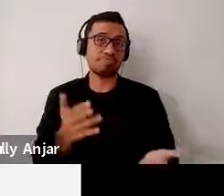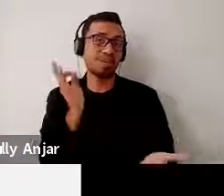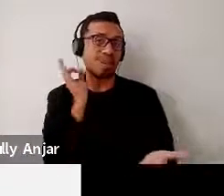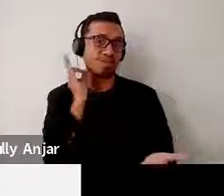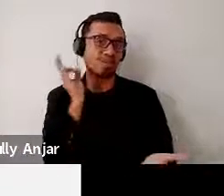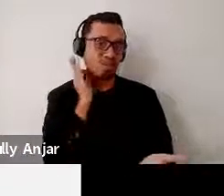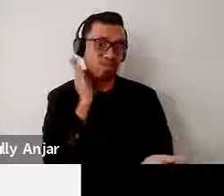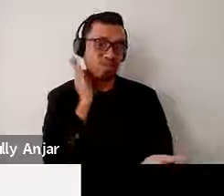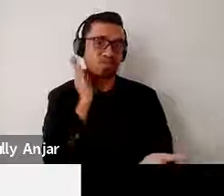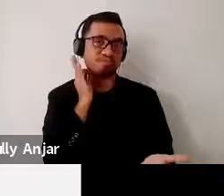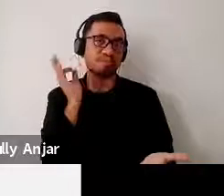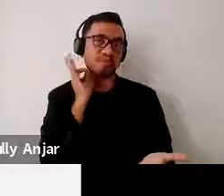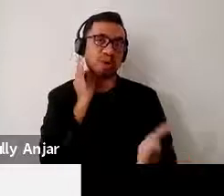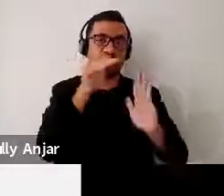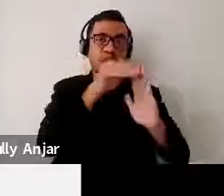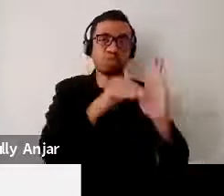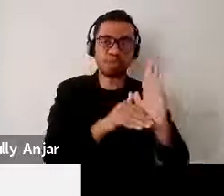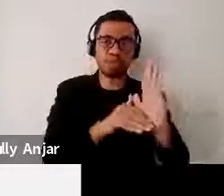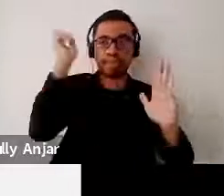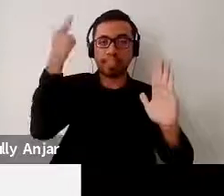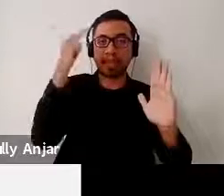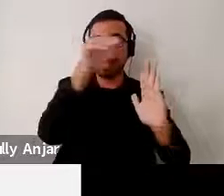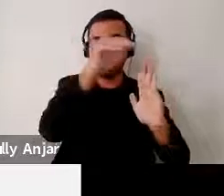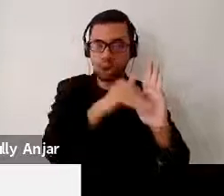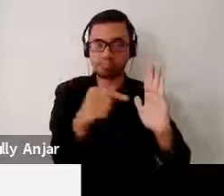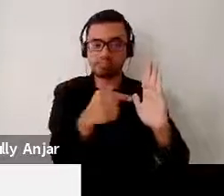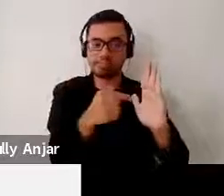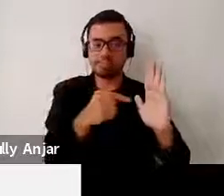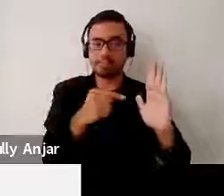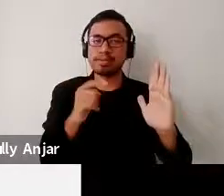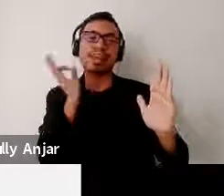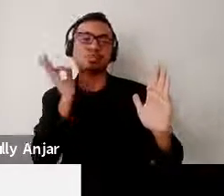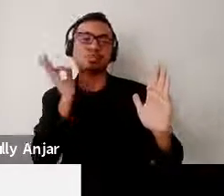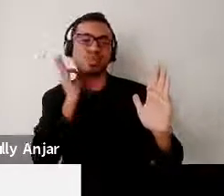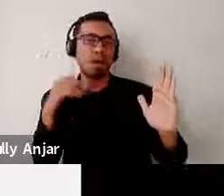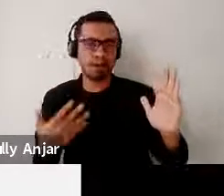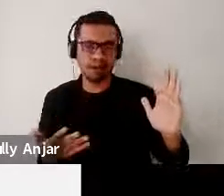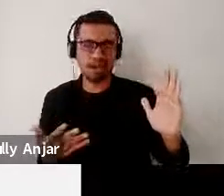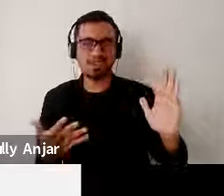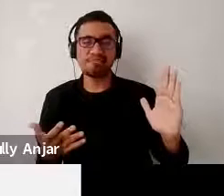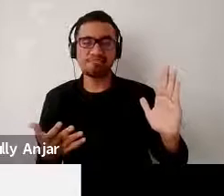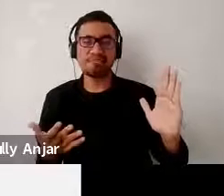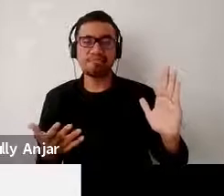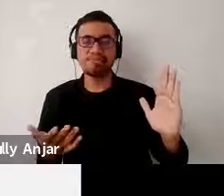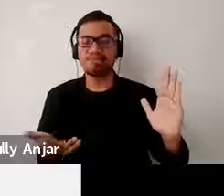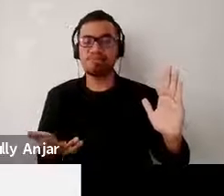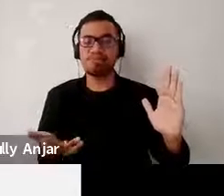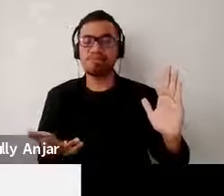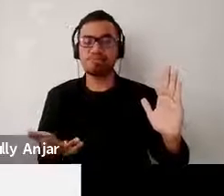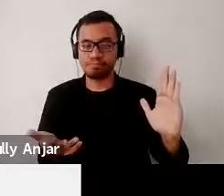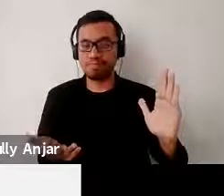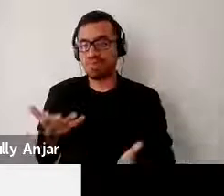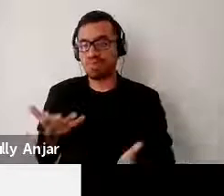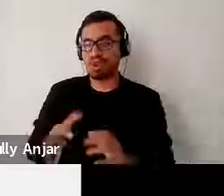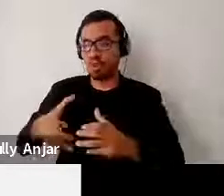beberapa kebijakan yang ada maupun situasi dan kondisi yang terjadi ini mungkin akan lebih besar untuk kelompok